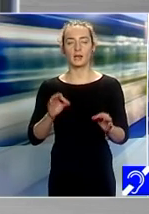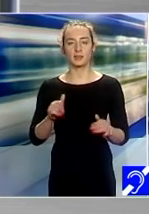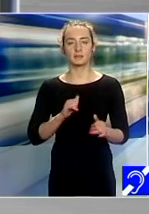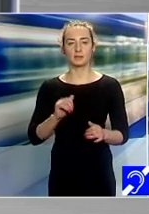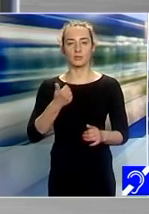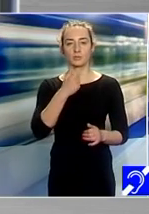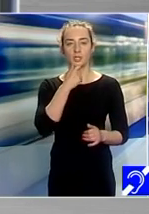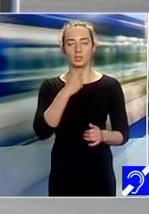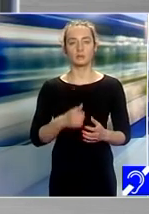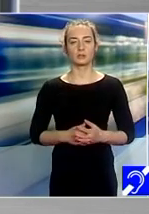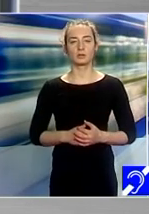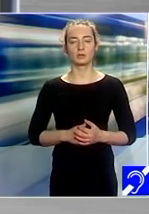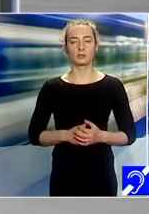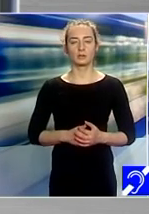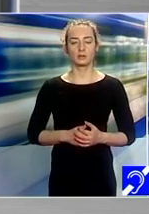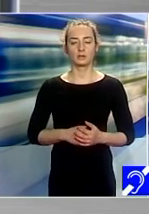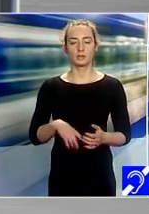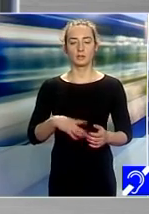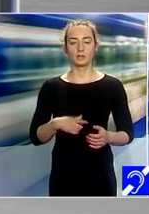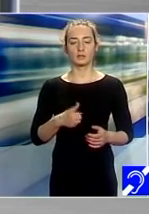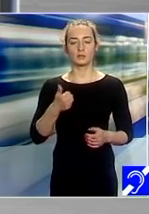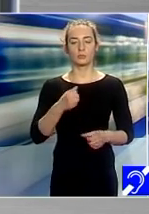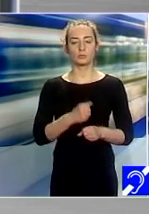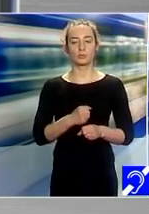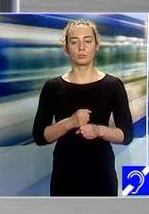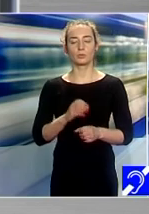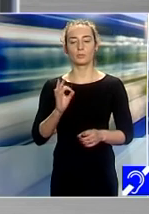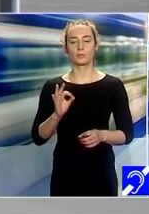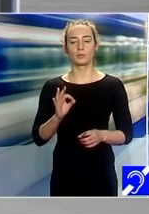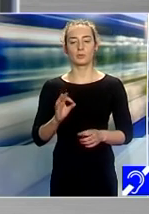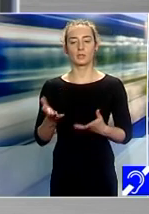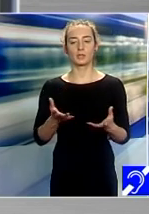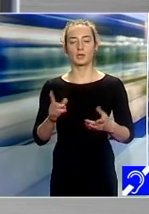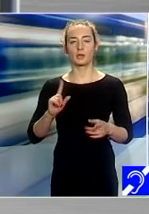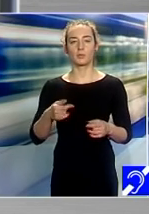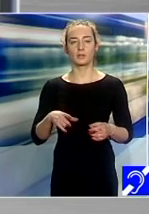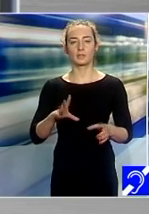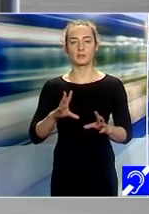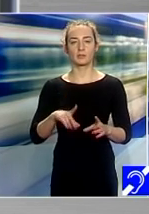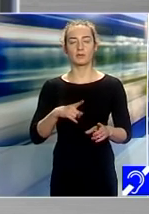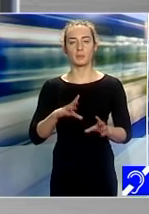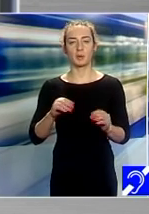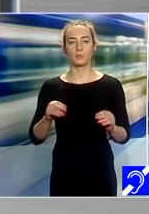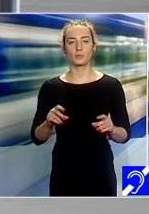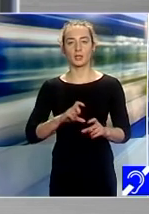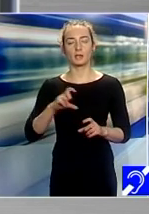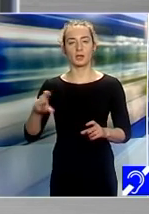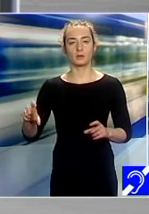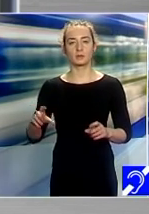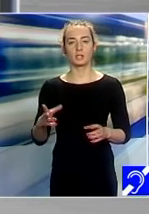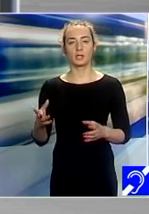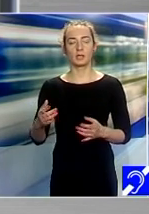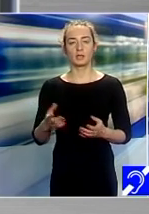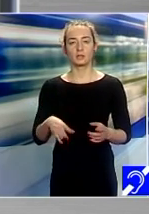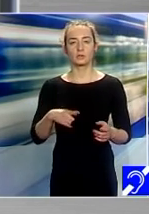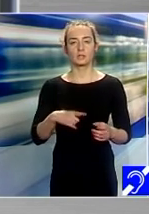Asta... Da, este lucru bun, poate avea multiple cauze. Și în total, cei care aleg să stea 2 ani